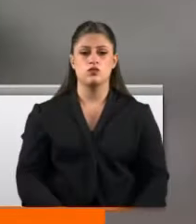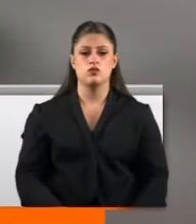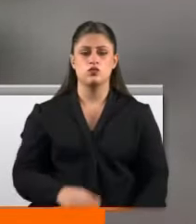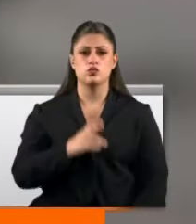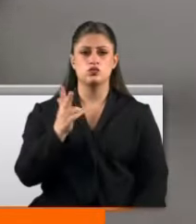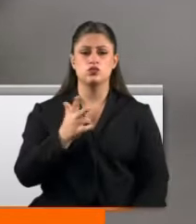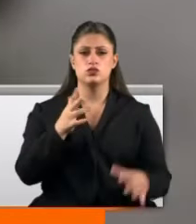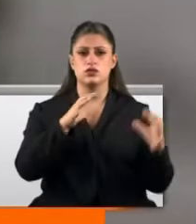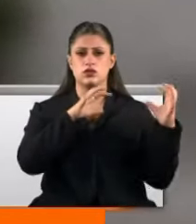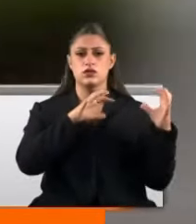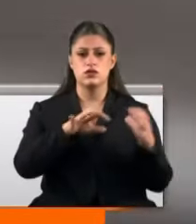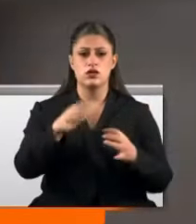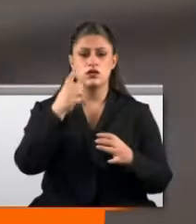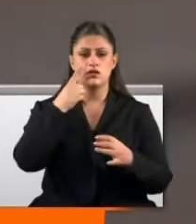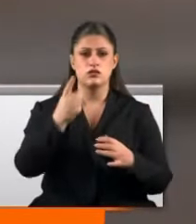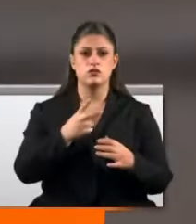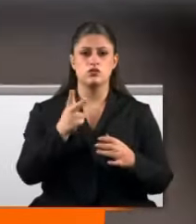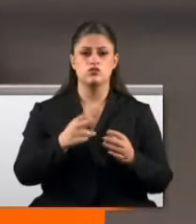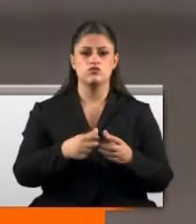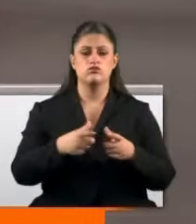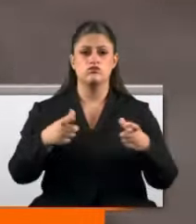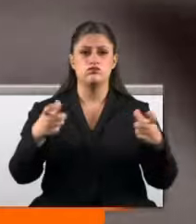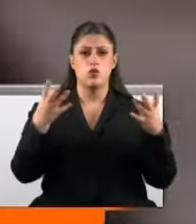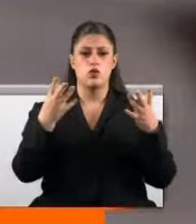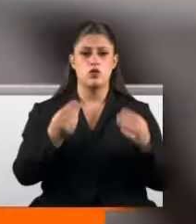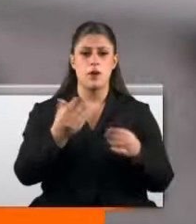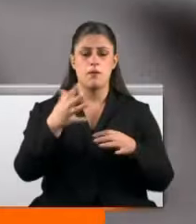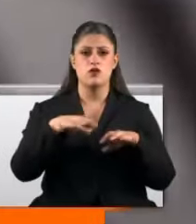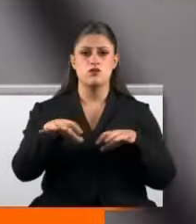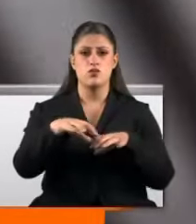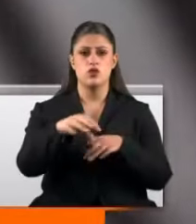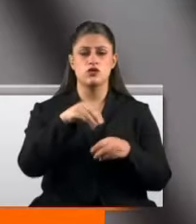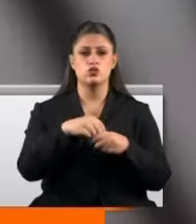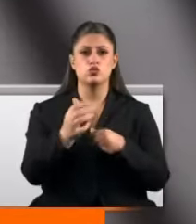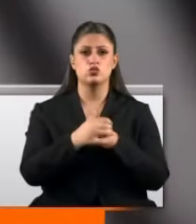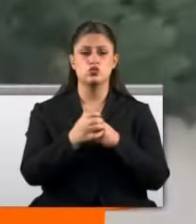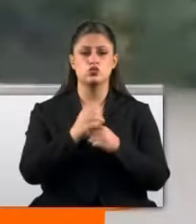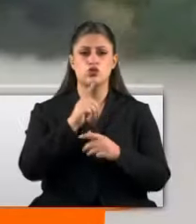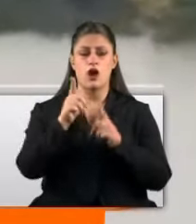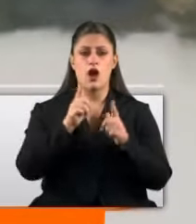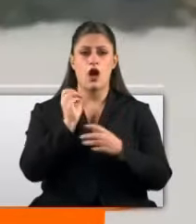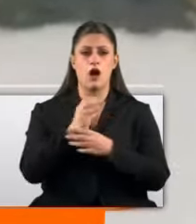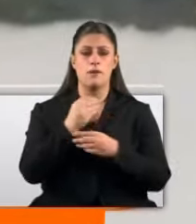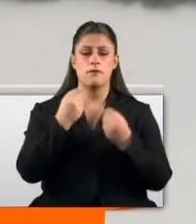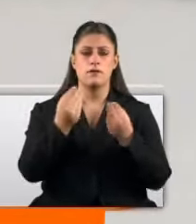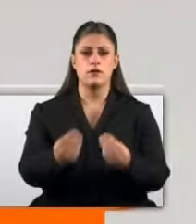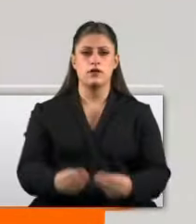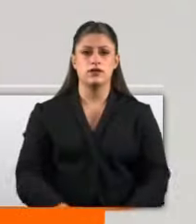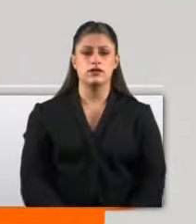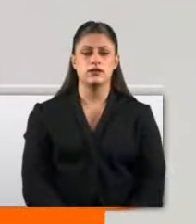Aşırı yağış afetin sınırlarını genişletiyor, 5 bölge için turuncu alarm verildi.